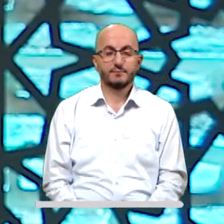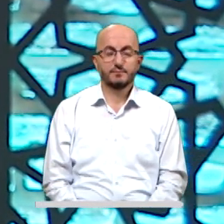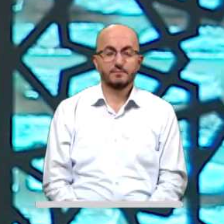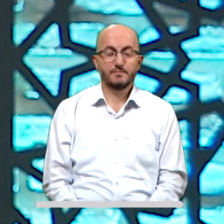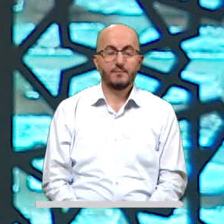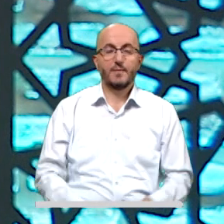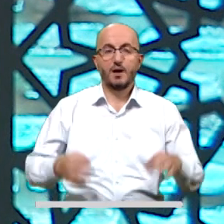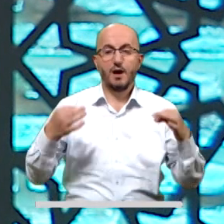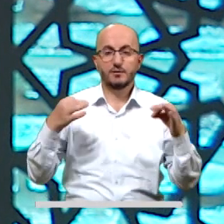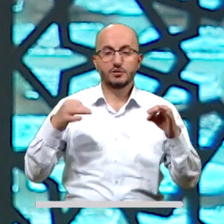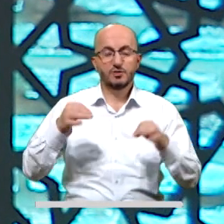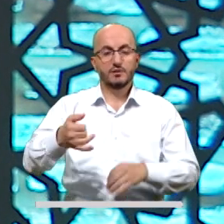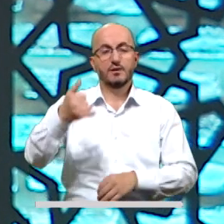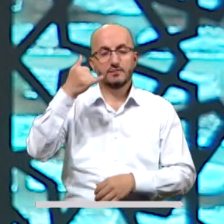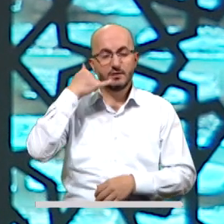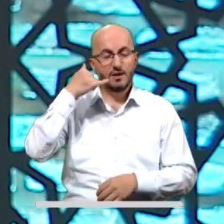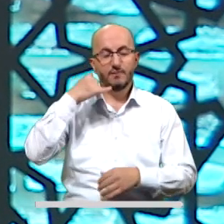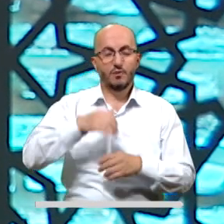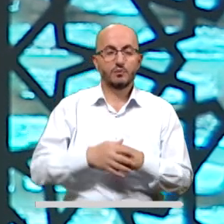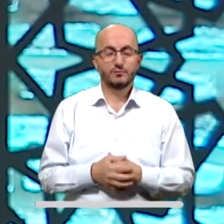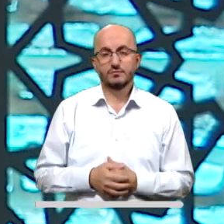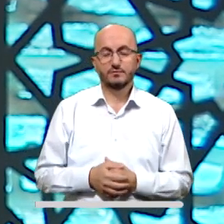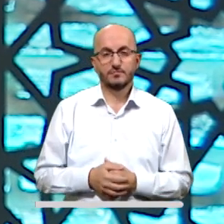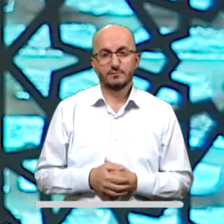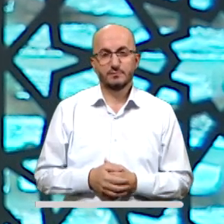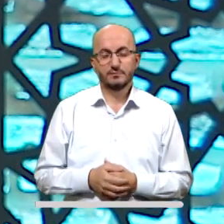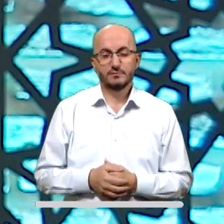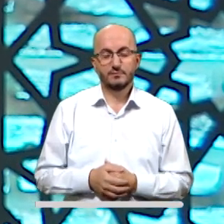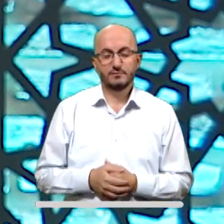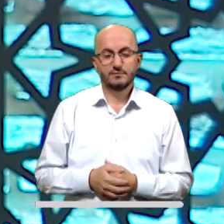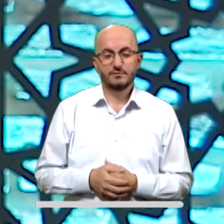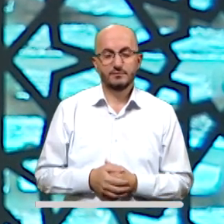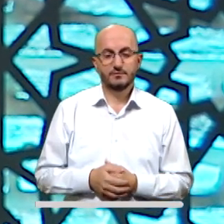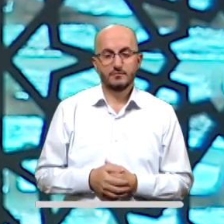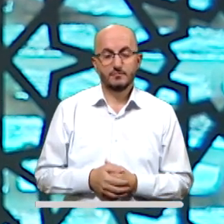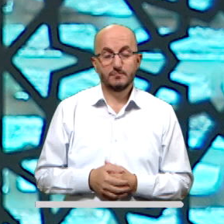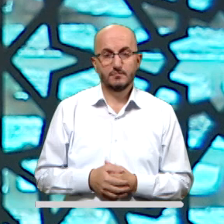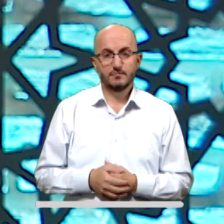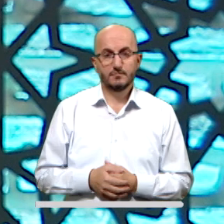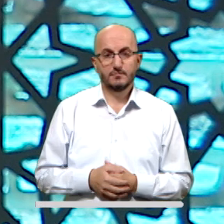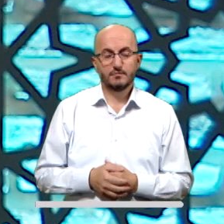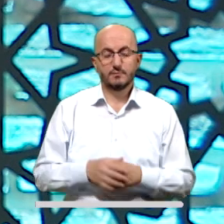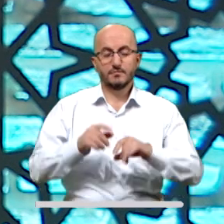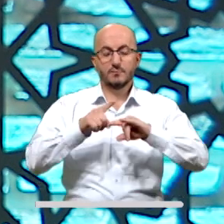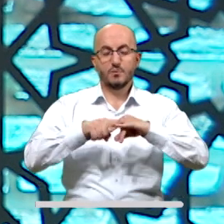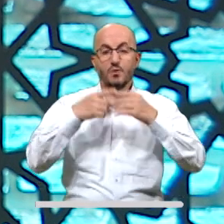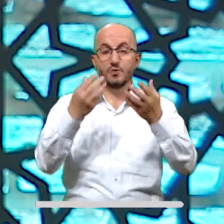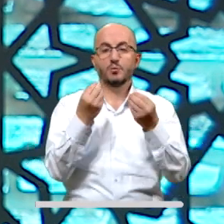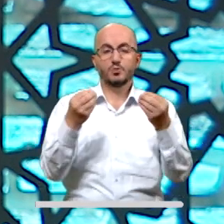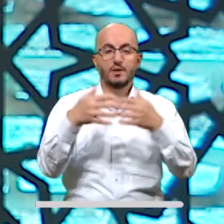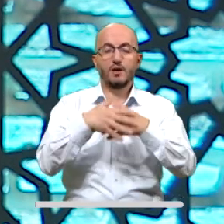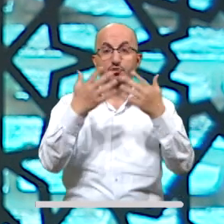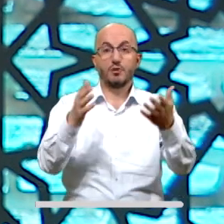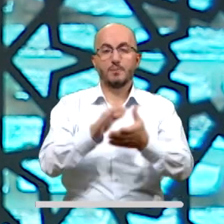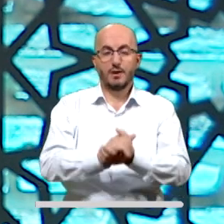bir Eskişehir'e gidelim hep beraber. Yusuf Bey bizi Eskişehir'den aramış. Hoş geldiniz. Hoş bulduk, iyi akşamlar.